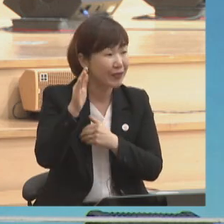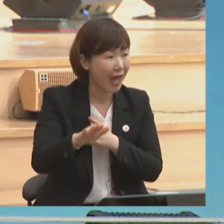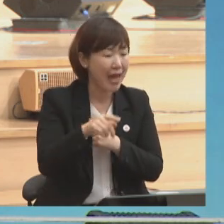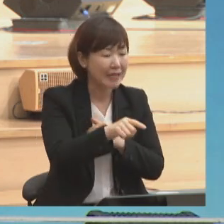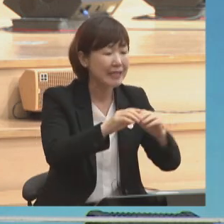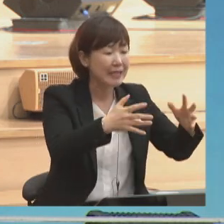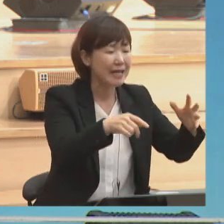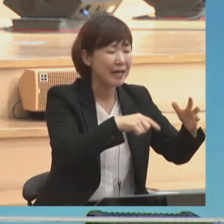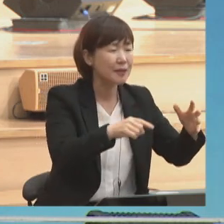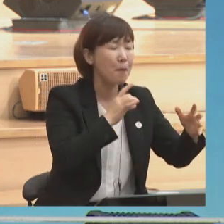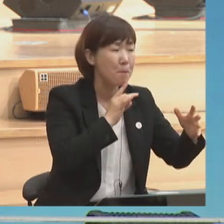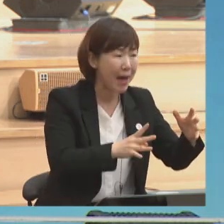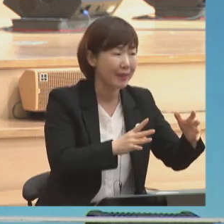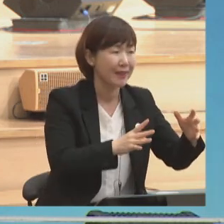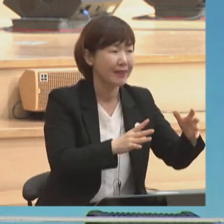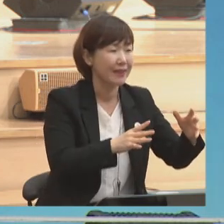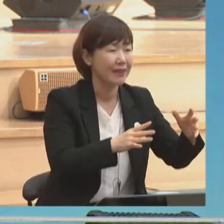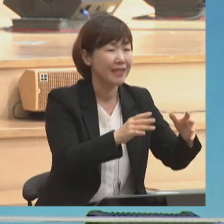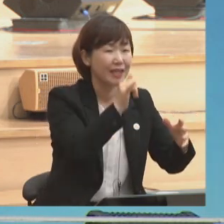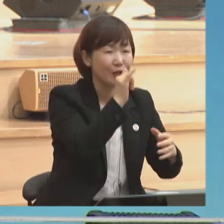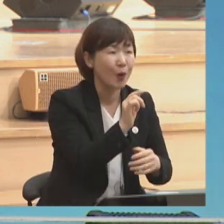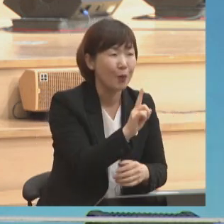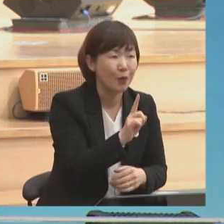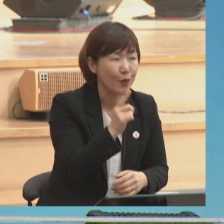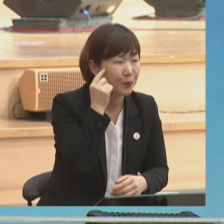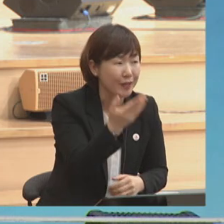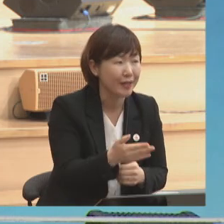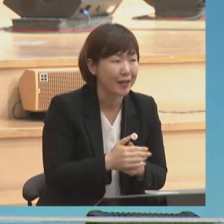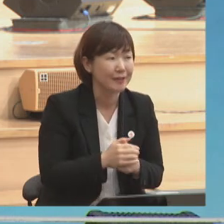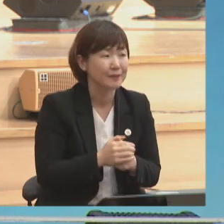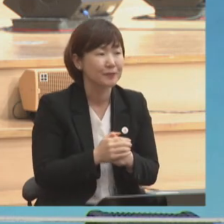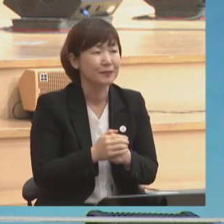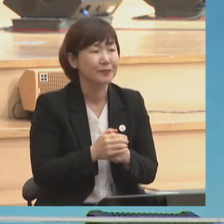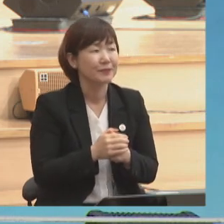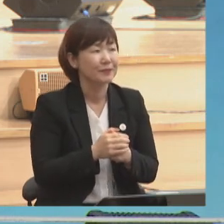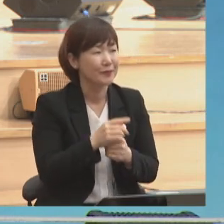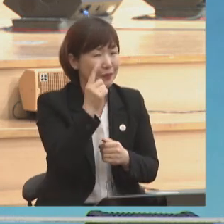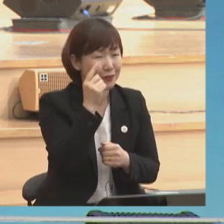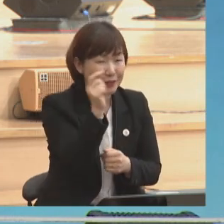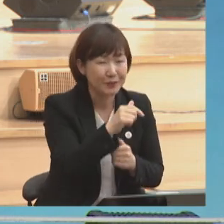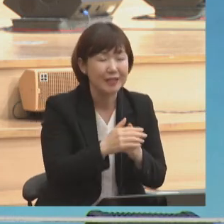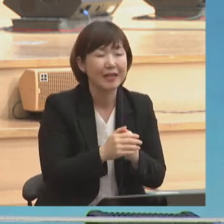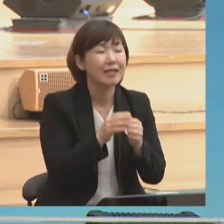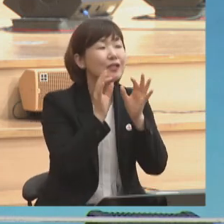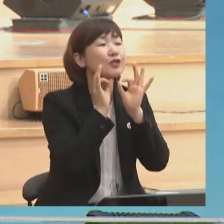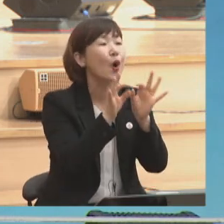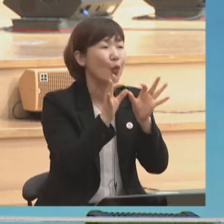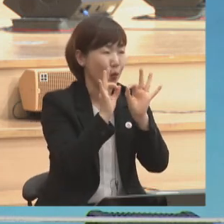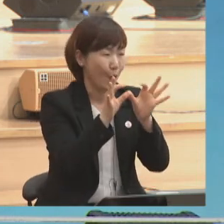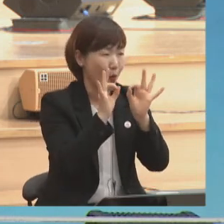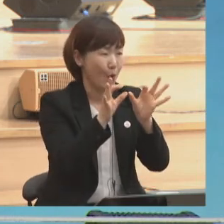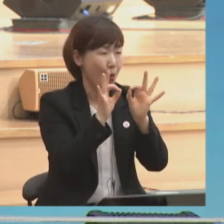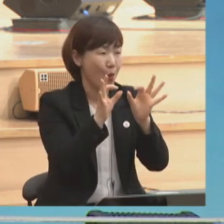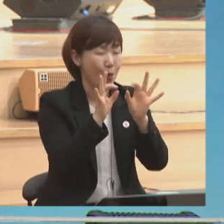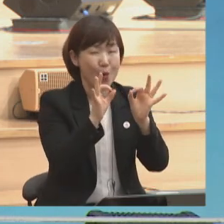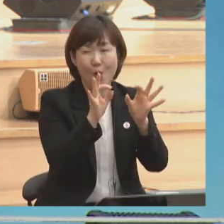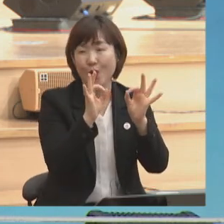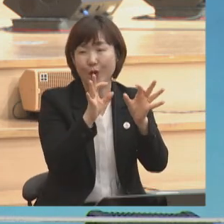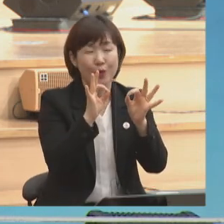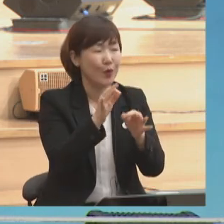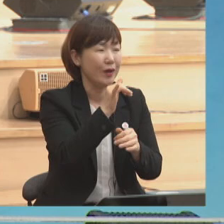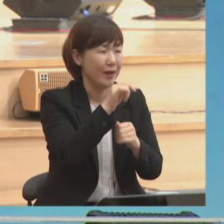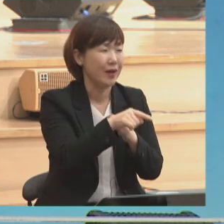국한되어지는 사명이 뭘까요? 눈치채셨죠? 전도와 선교의 사명.